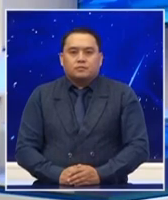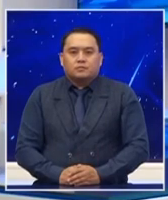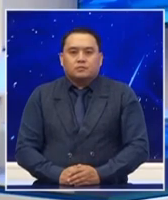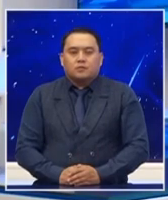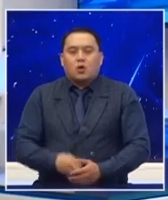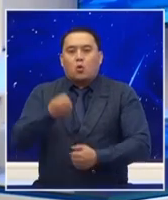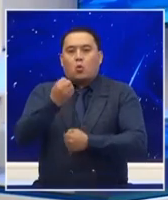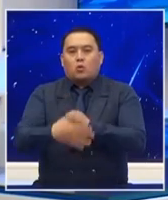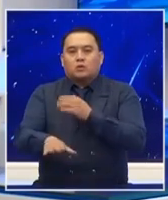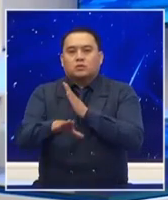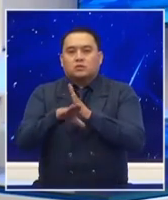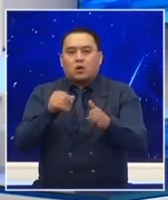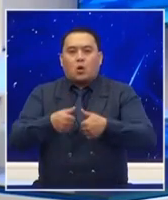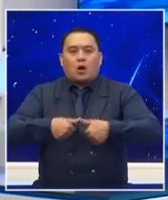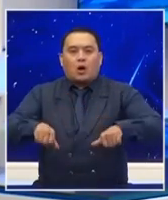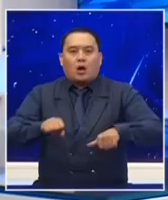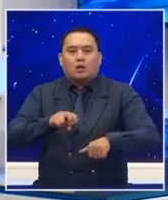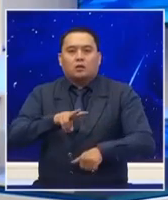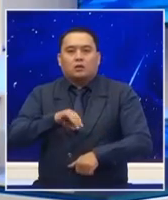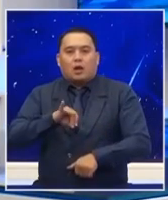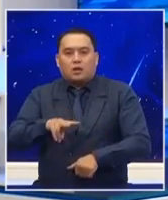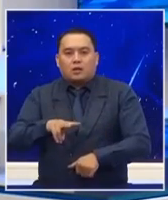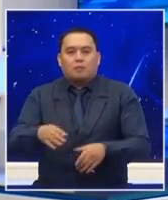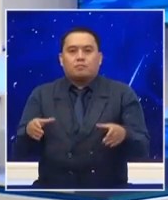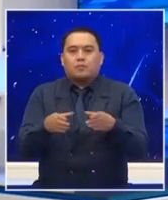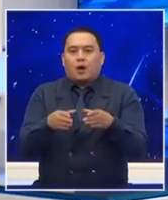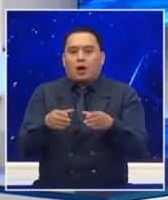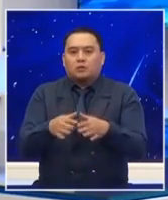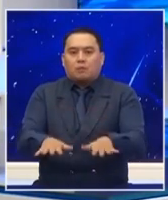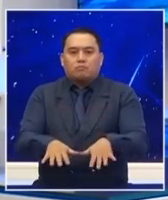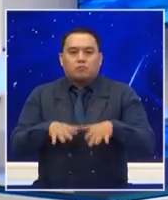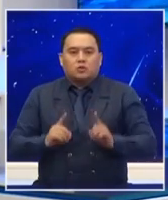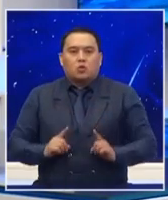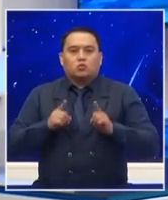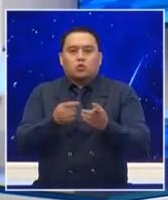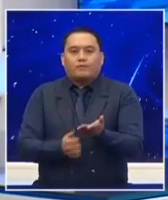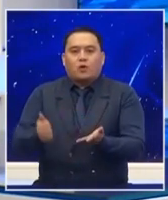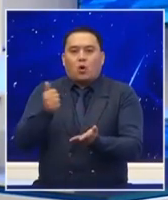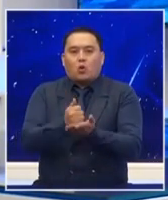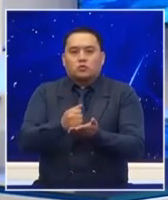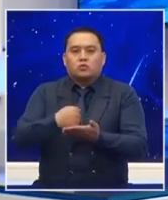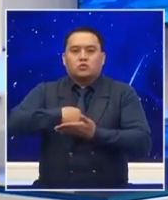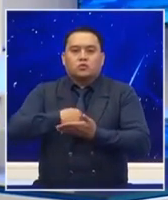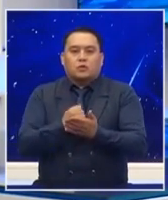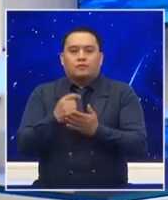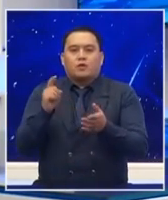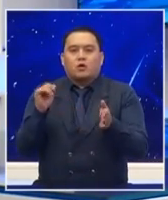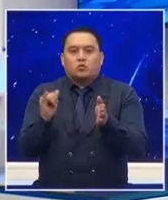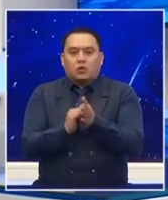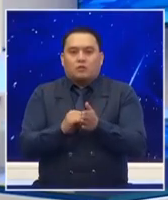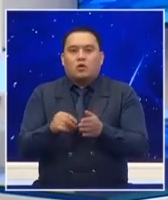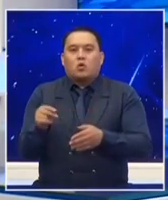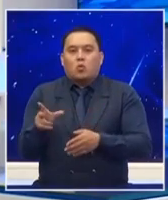Орталық сайлау комиссиясы Ақжол және Адал партияларының алдағы мәжіліс сайлауына түсетін кандидаттарын тіркеді. Әрбіріне куәлік